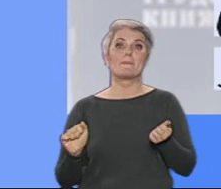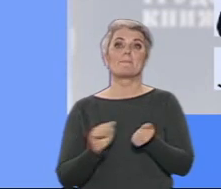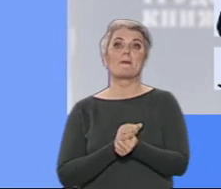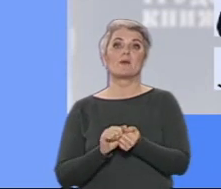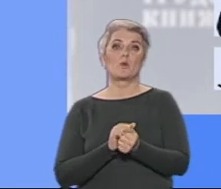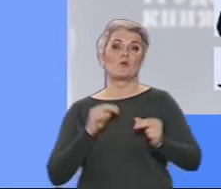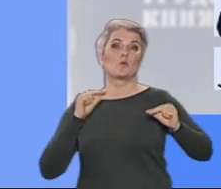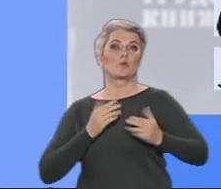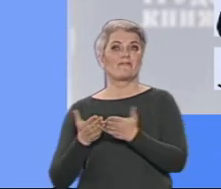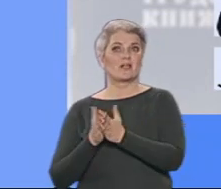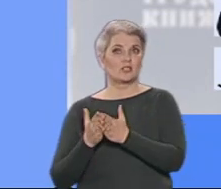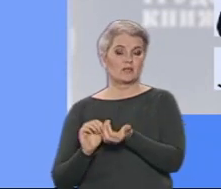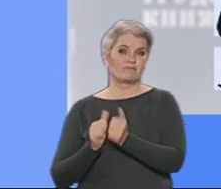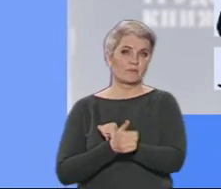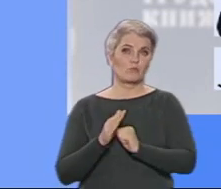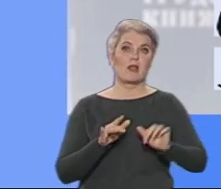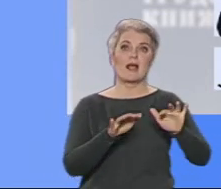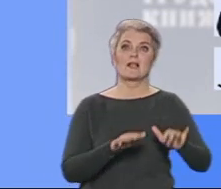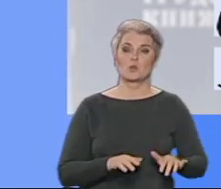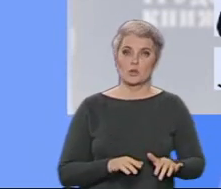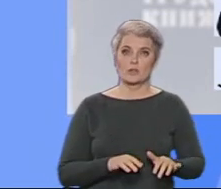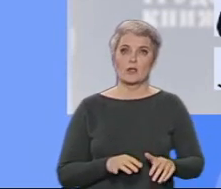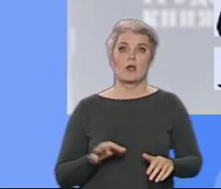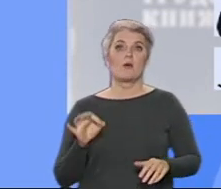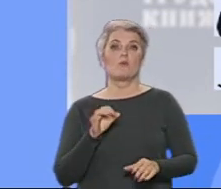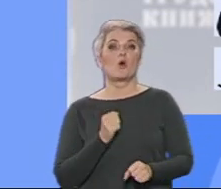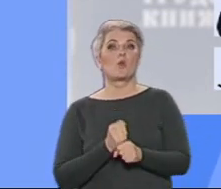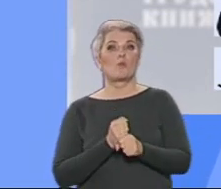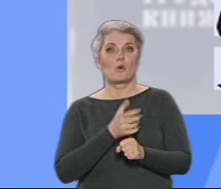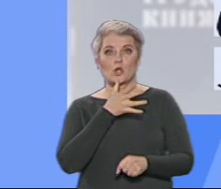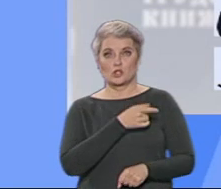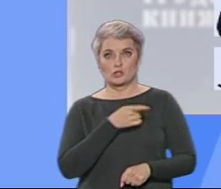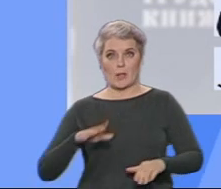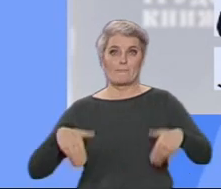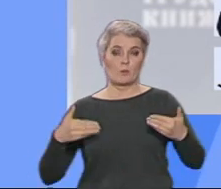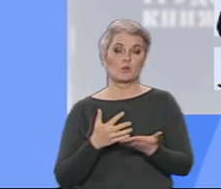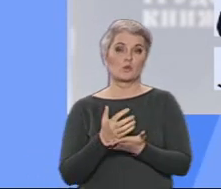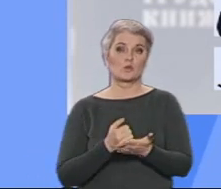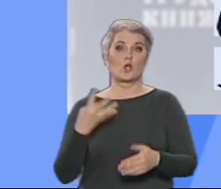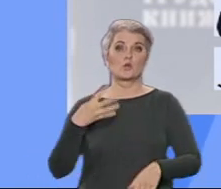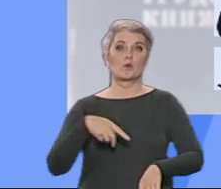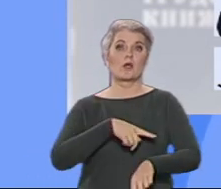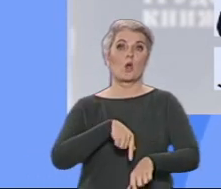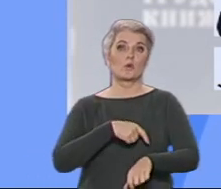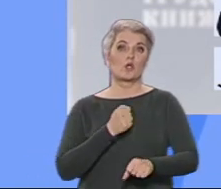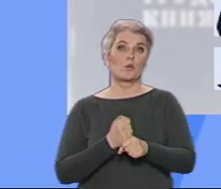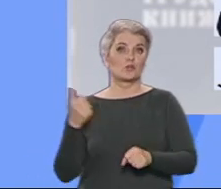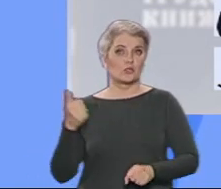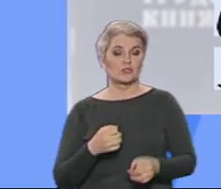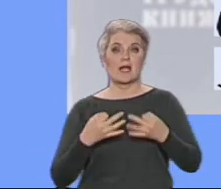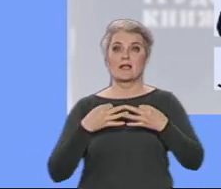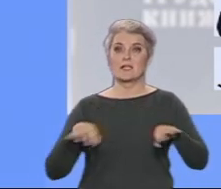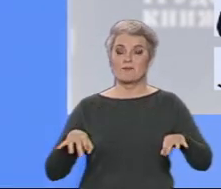книжки, замість них будуть електронні. Щодо робочого часу пропонують зберегти 40-годинний робочий тиждень, а ще легалізувати гнучкий графік